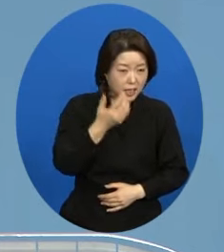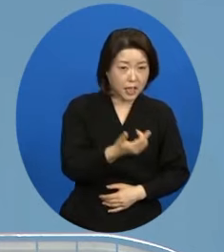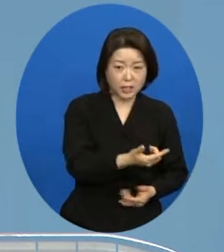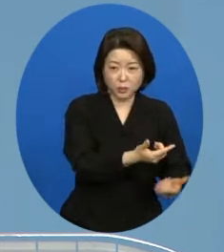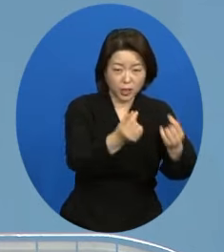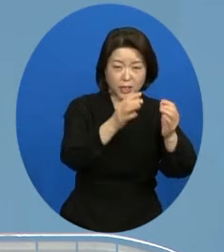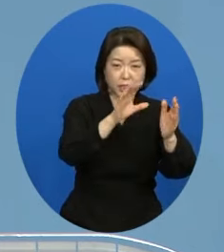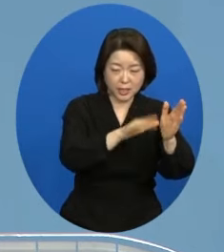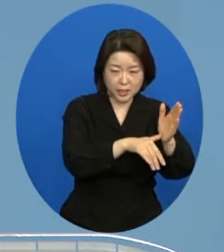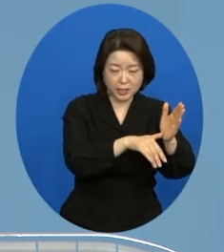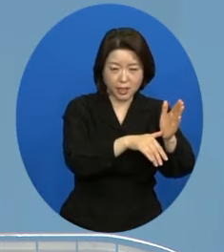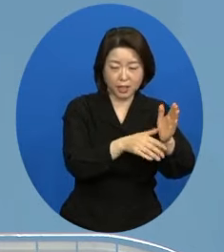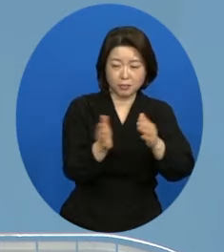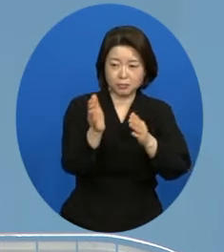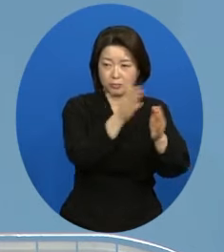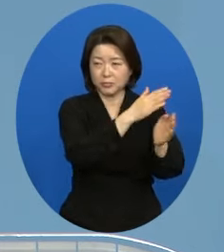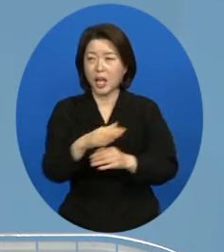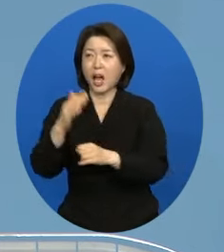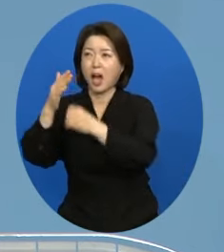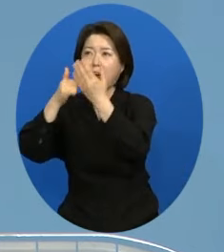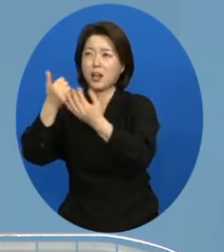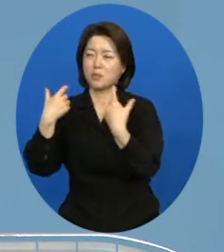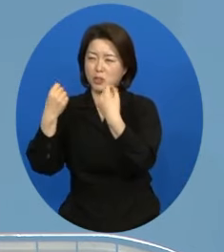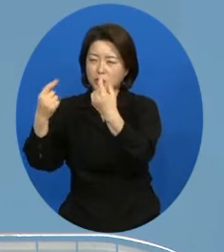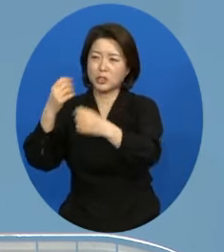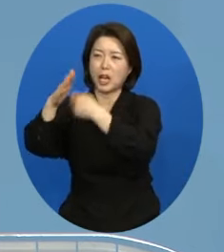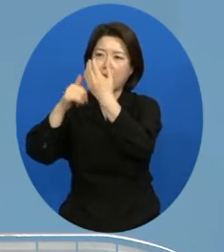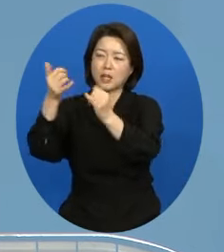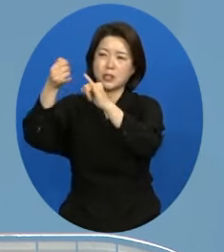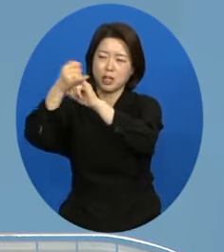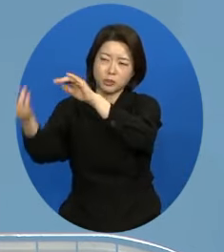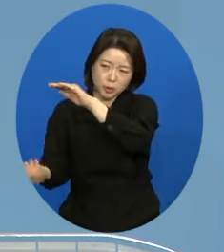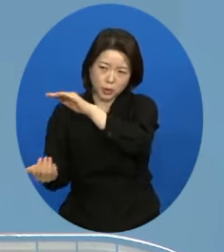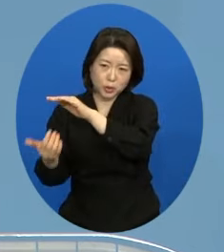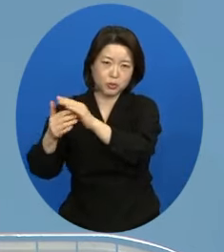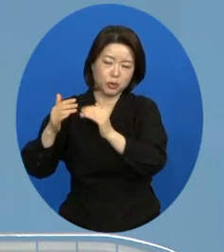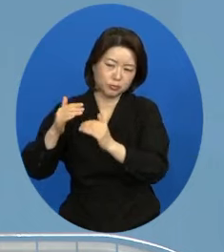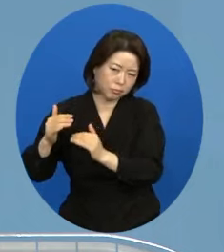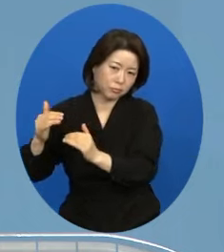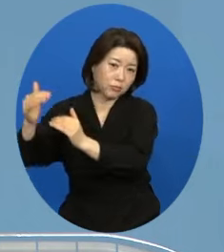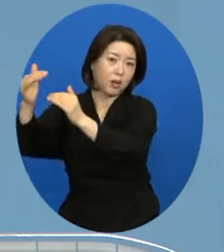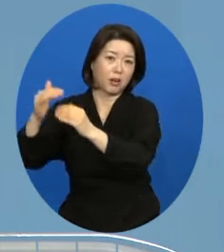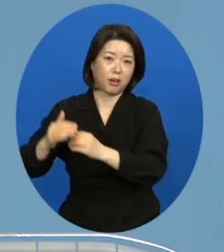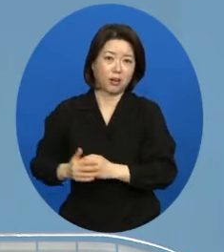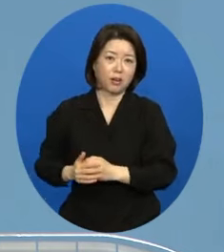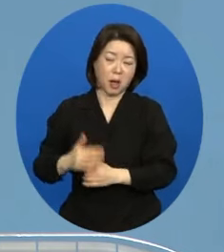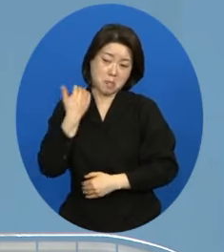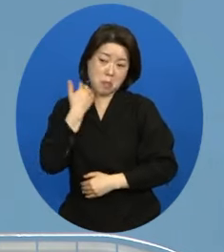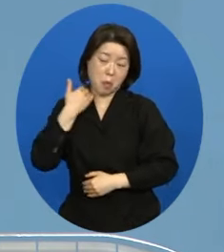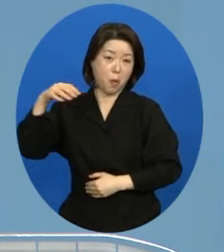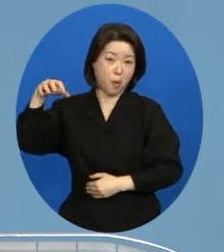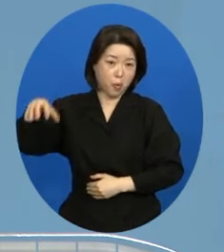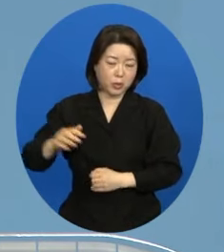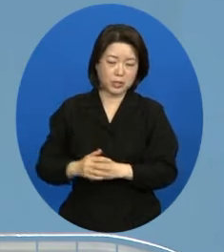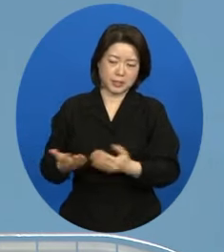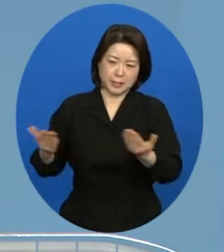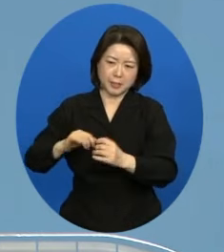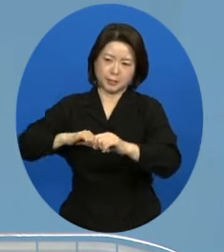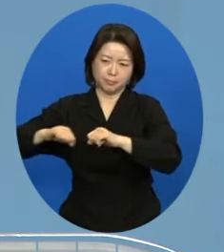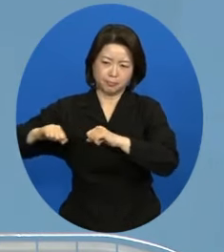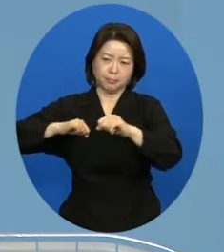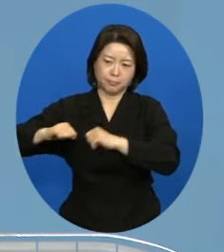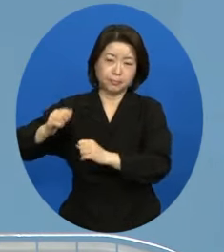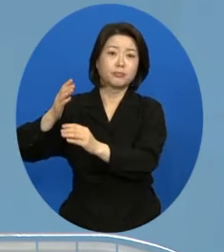여전히 하나님은 하나님의 약속을 이루고 계셨고 하나님은 여전히 보이지 않는 곳에서 일하고